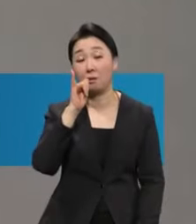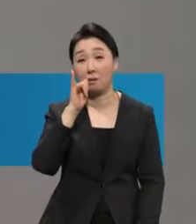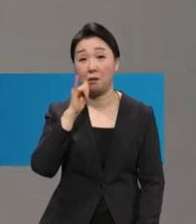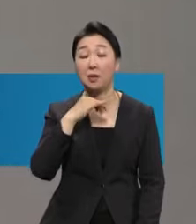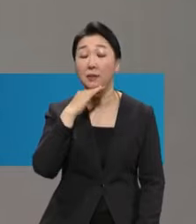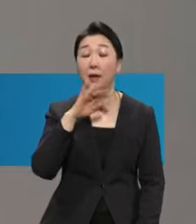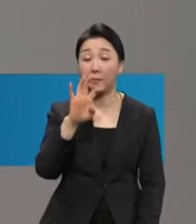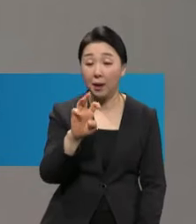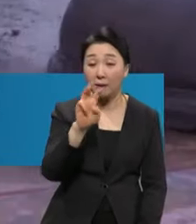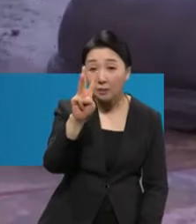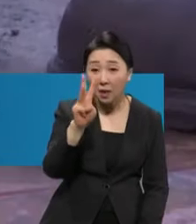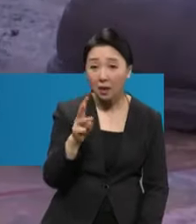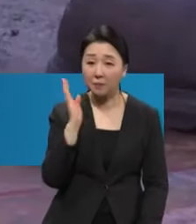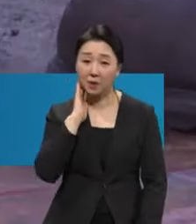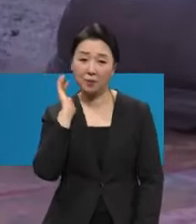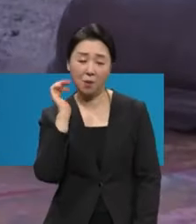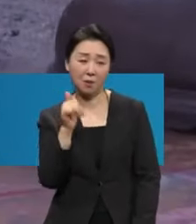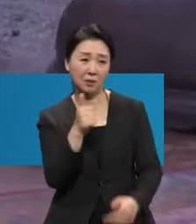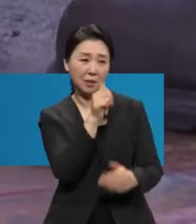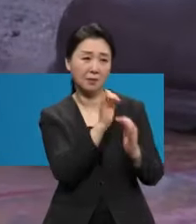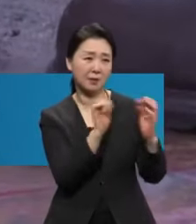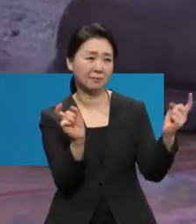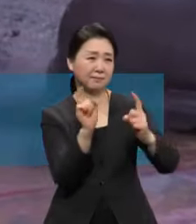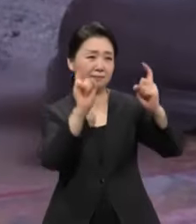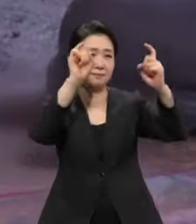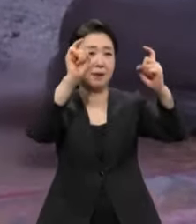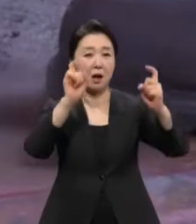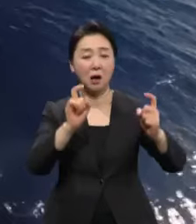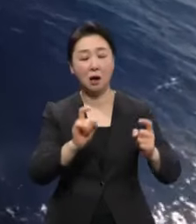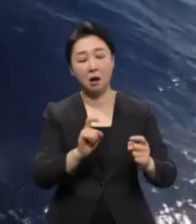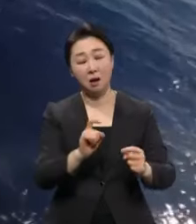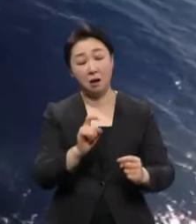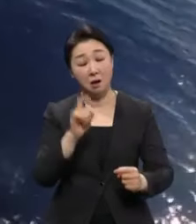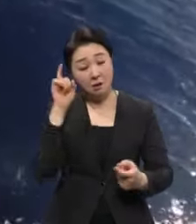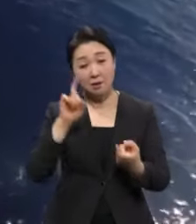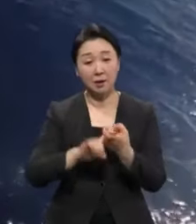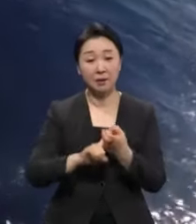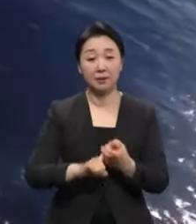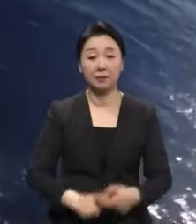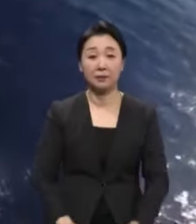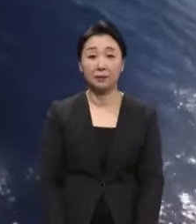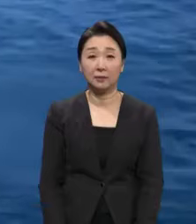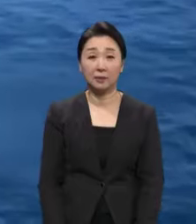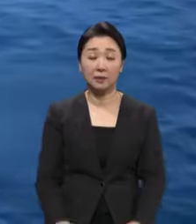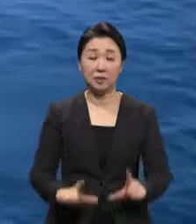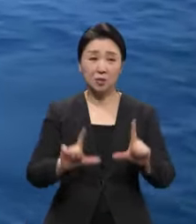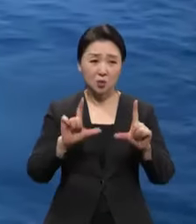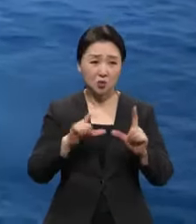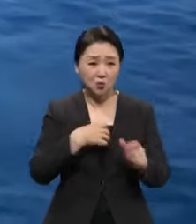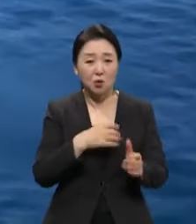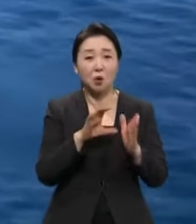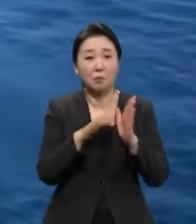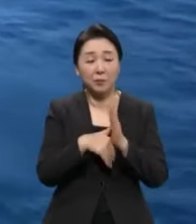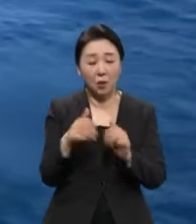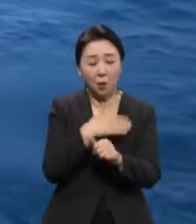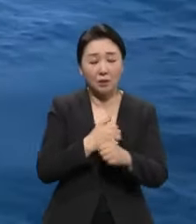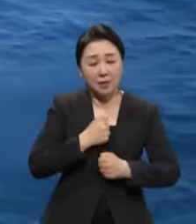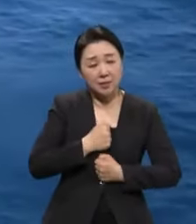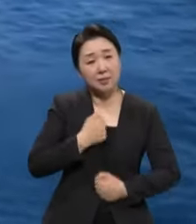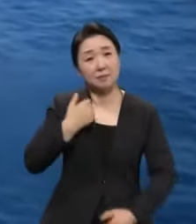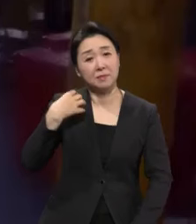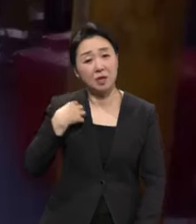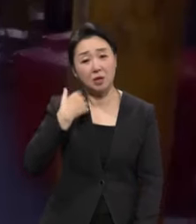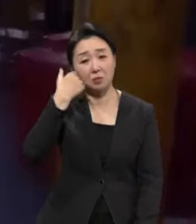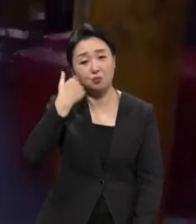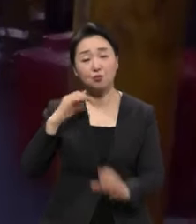43살의 대통령과 진행자의 언쟁은 소셜미디어에서 큰 화제를 불러일으켰습니다. 기후 위기의 시대, 환경을 지킬 책임,